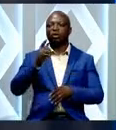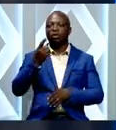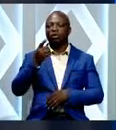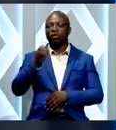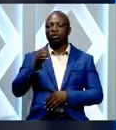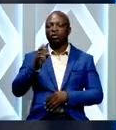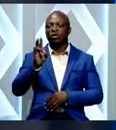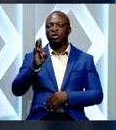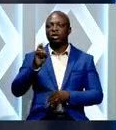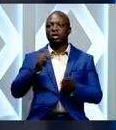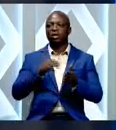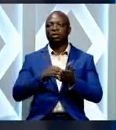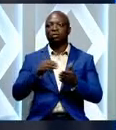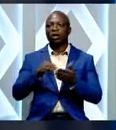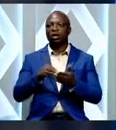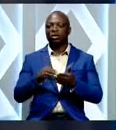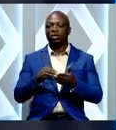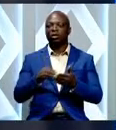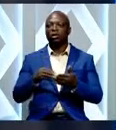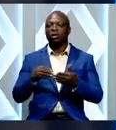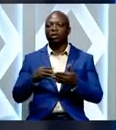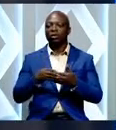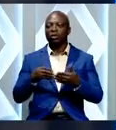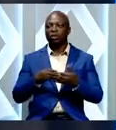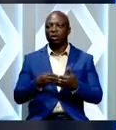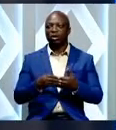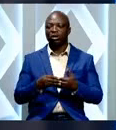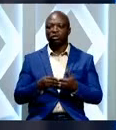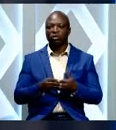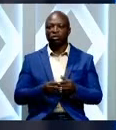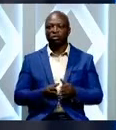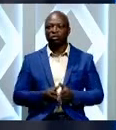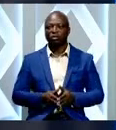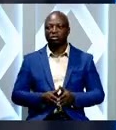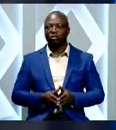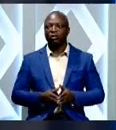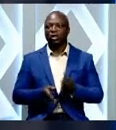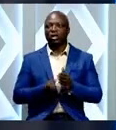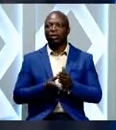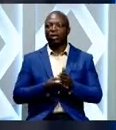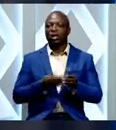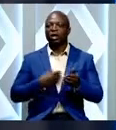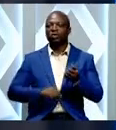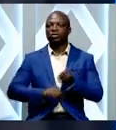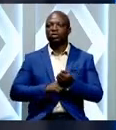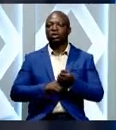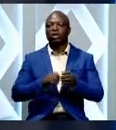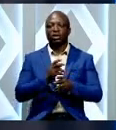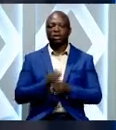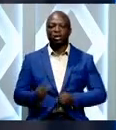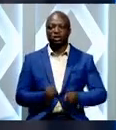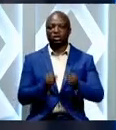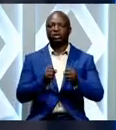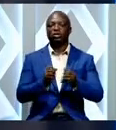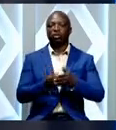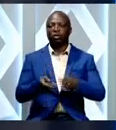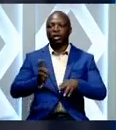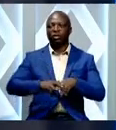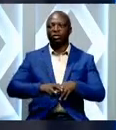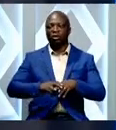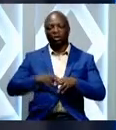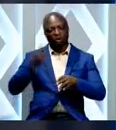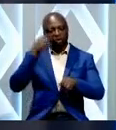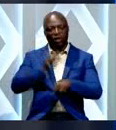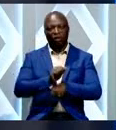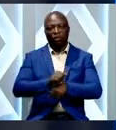million d'équivalents conteneurs de 20 pieds. La Banque a soutenu la stratégie gouvernementale pour l'emploi